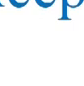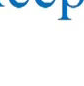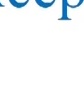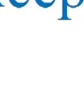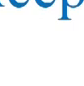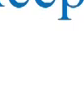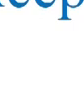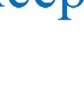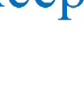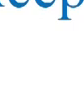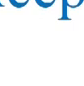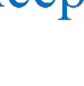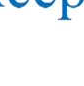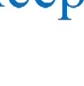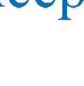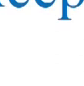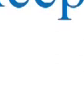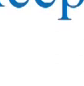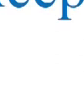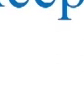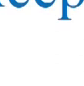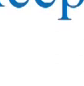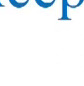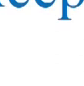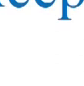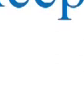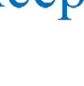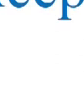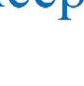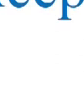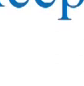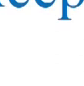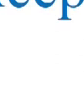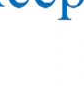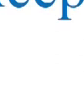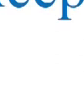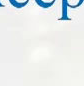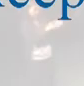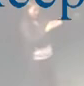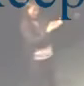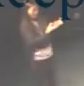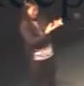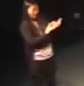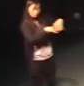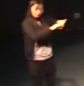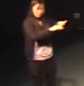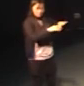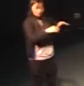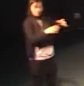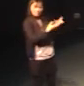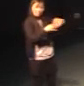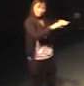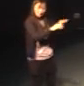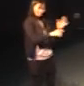que les états acceptent leur les réglementations des autres états